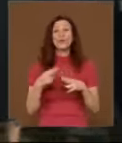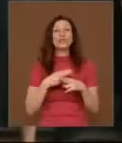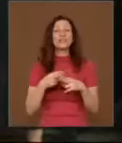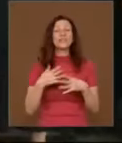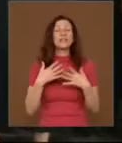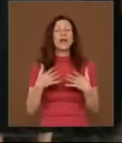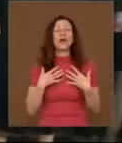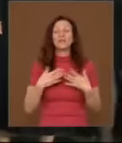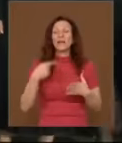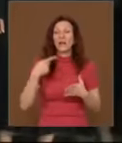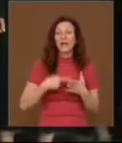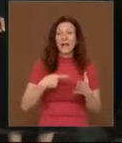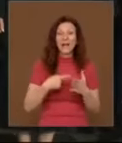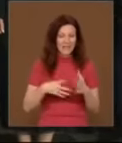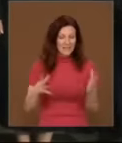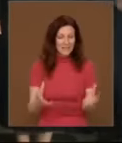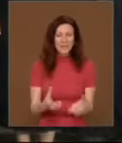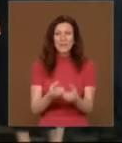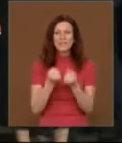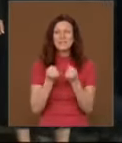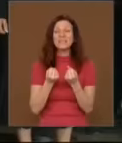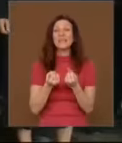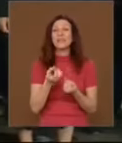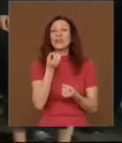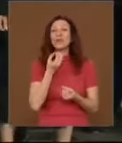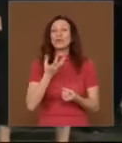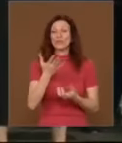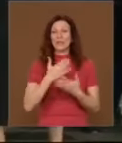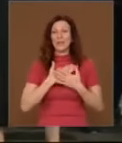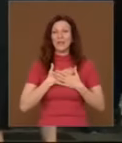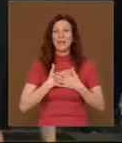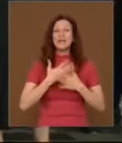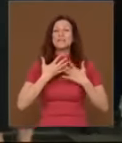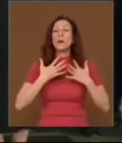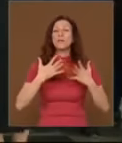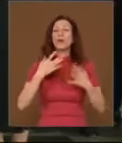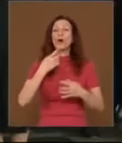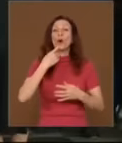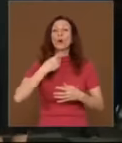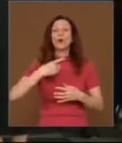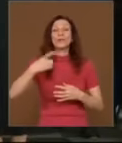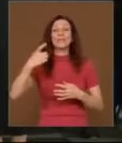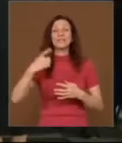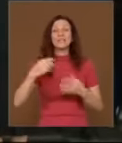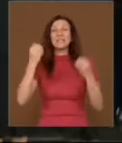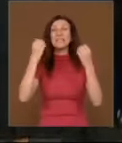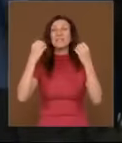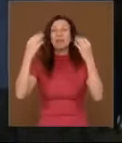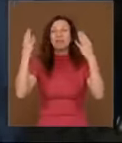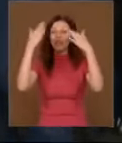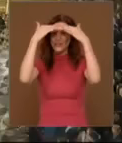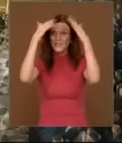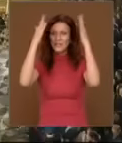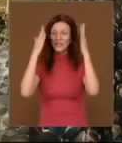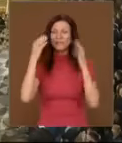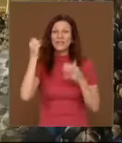скверни. И спаси, Блаже, души нашия. На много е лета, Святейши Владико, Свети Божи,